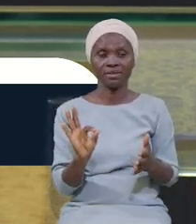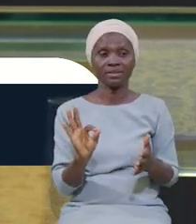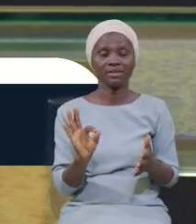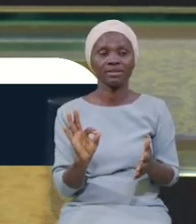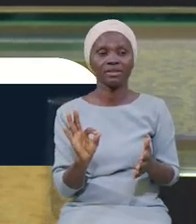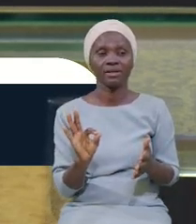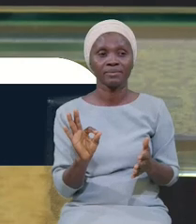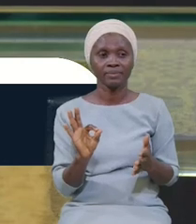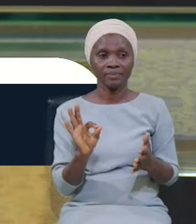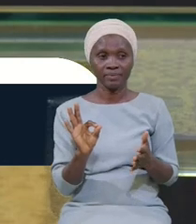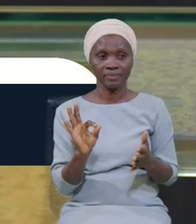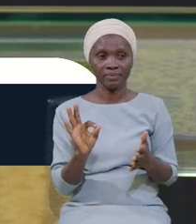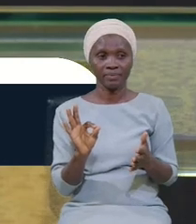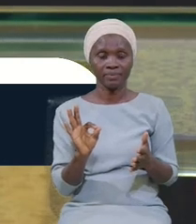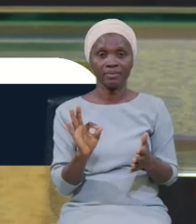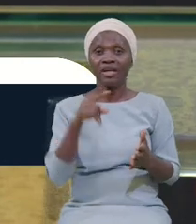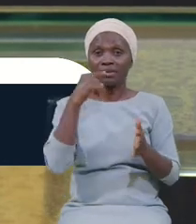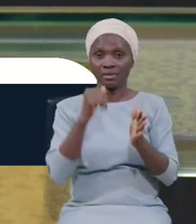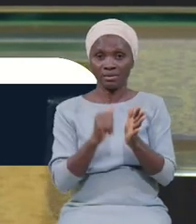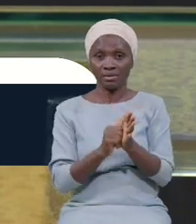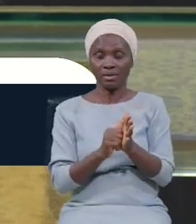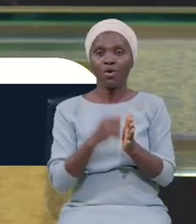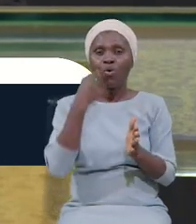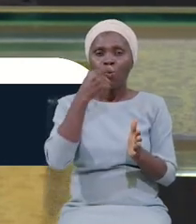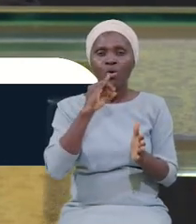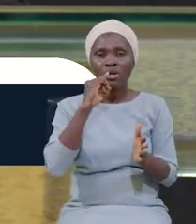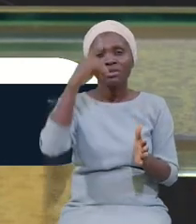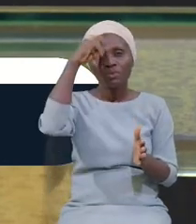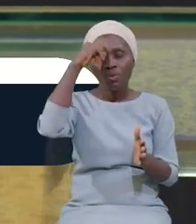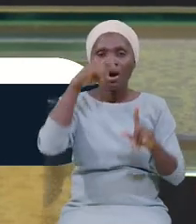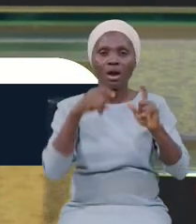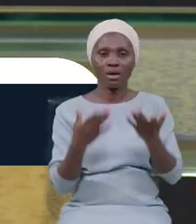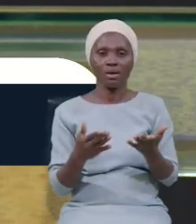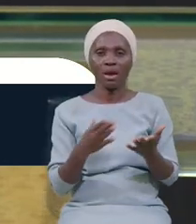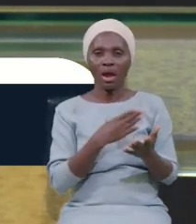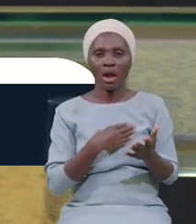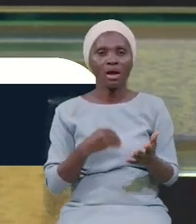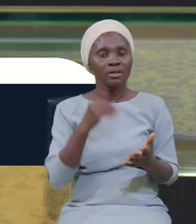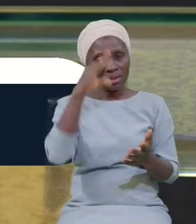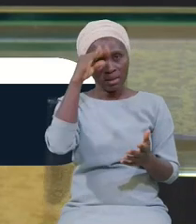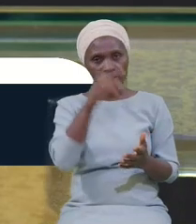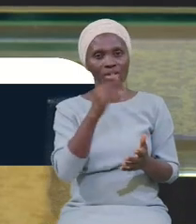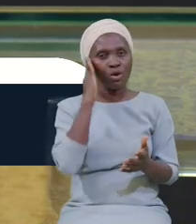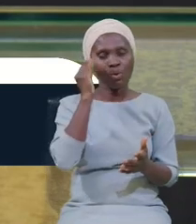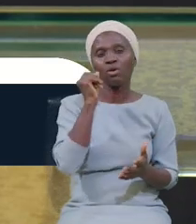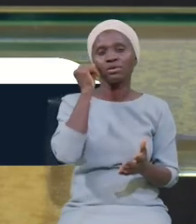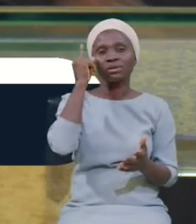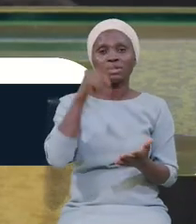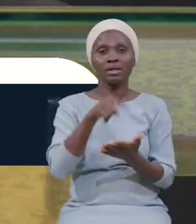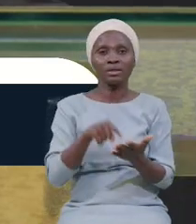Osée chapitre 14, je lis le verset 9. Que celui qui est sage prenne garde à ces